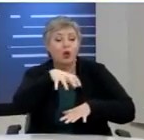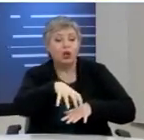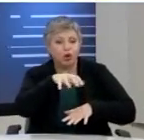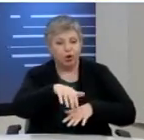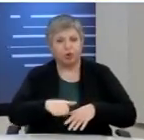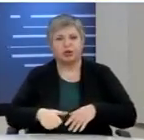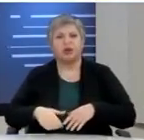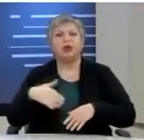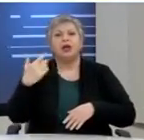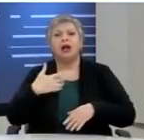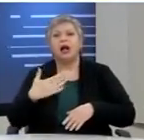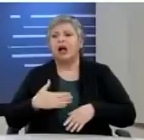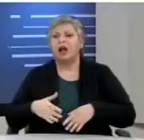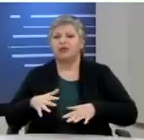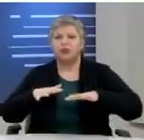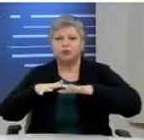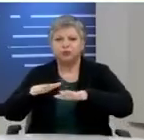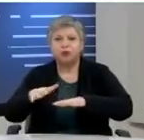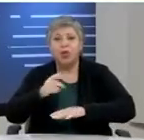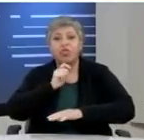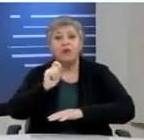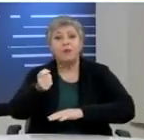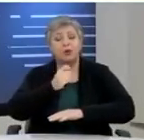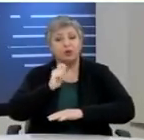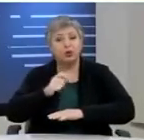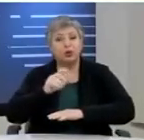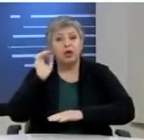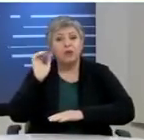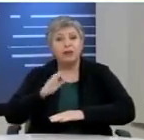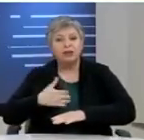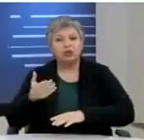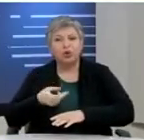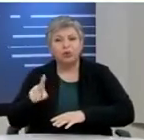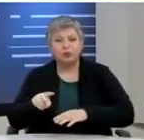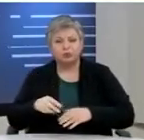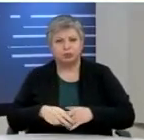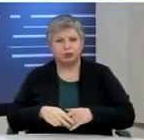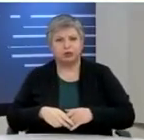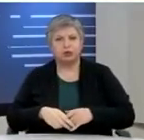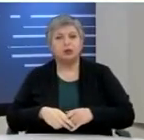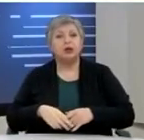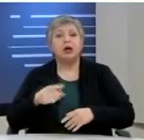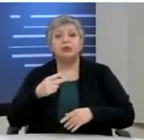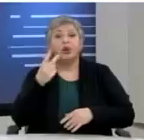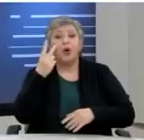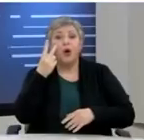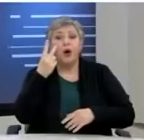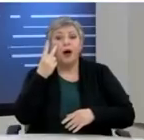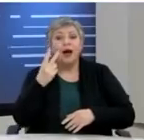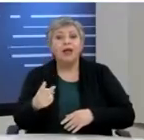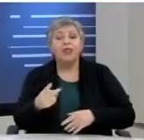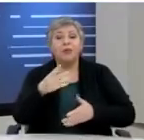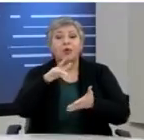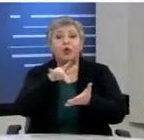στη δολοφονική επίθεση σε δημοσιογράφους, στο σύνθημα αυτό θα αναφερθώ μόνο, που είδα σε φωτογραφία σε τείχο της